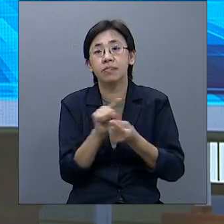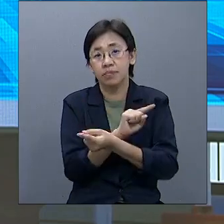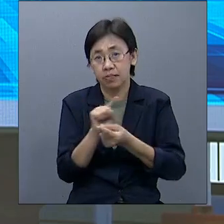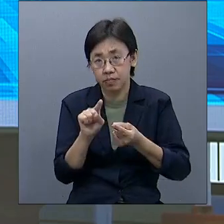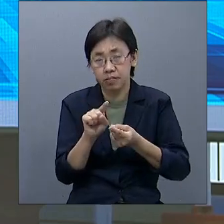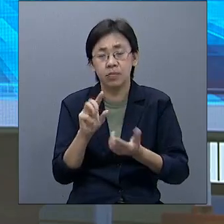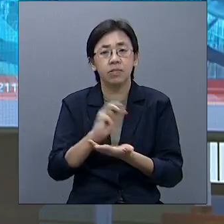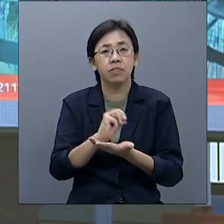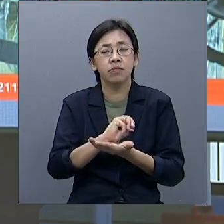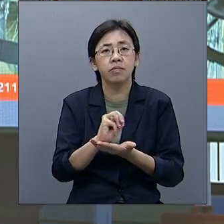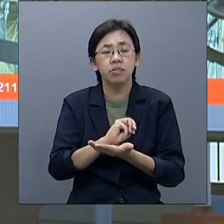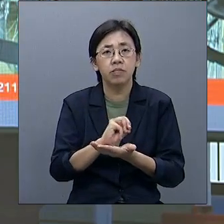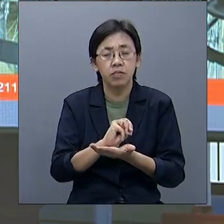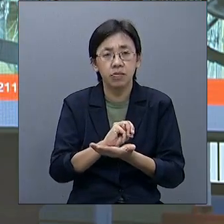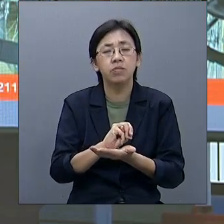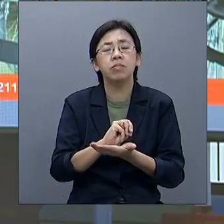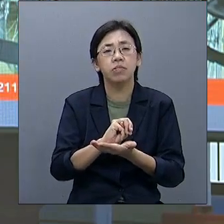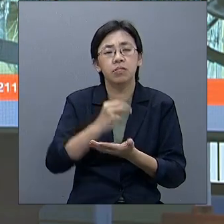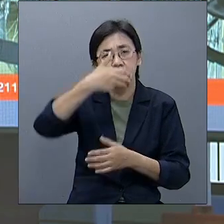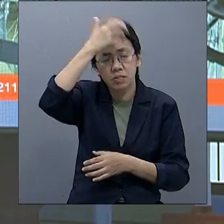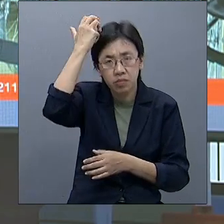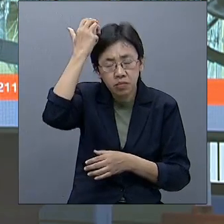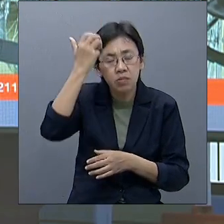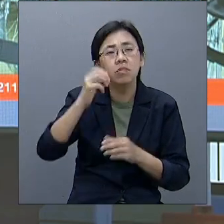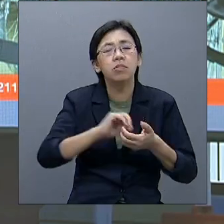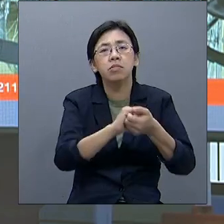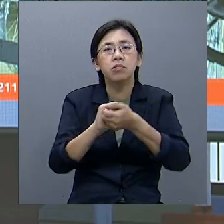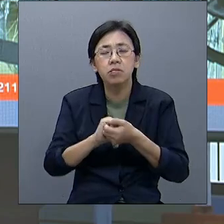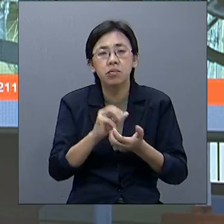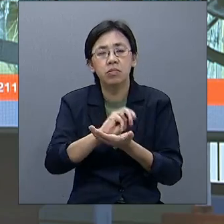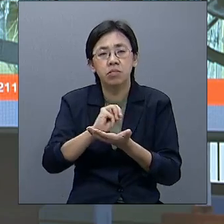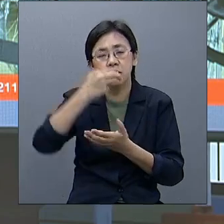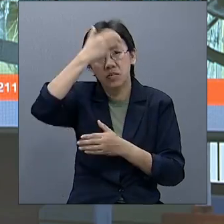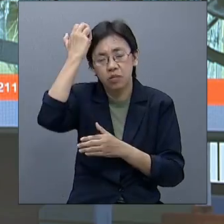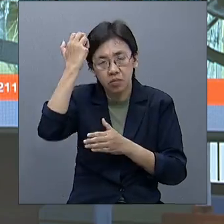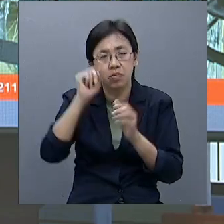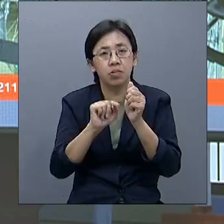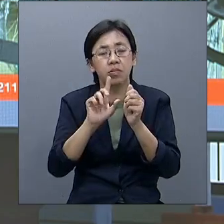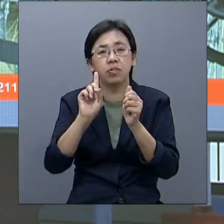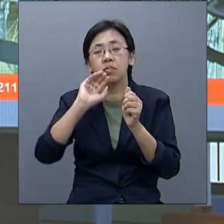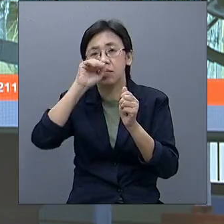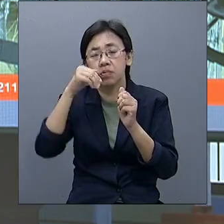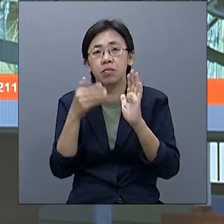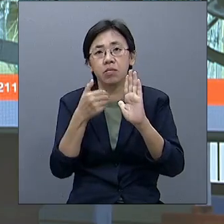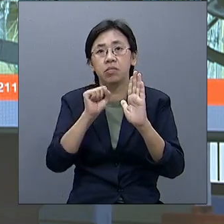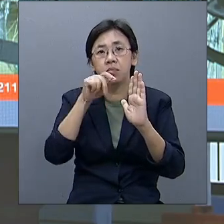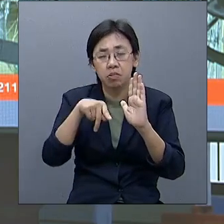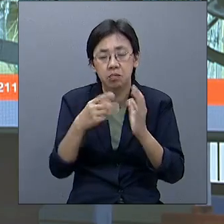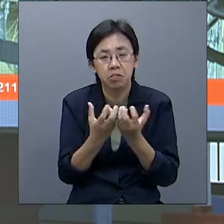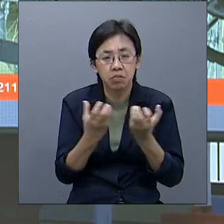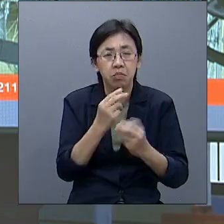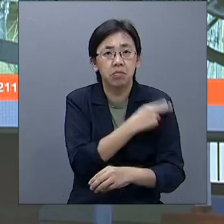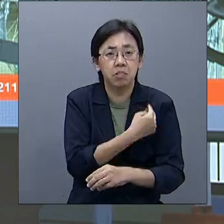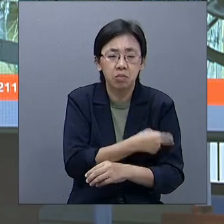มูลนิธิไลออนสากลค่ะร่วมกับสโมสรไลออนอำเภอด่านช้างจังหวัดสุพรรณบุรีมอบอุปกรณ์แล้วก็เครื่องมือทางการแพทย์นะคะ